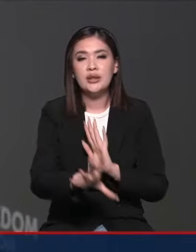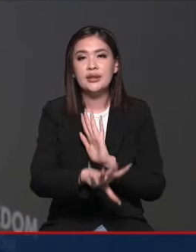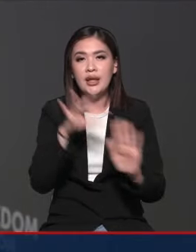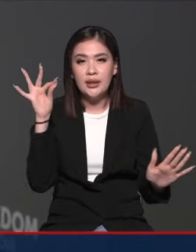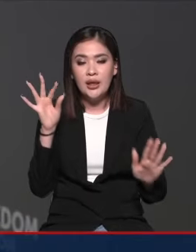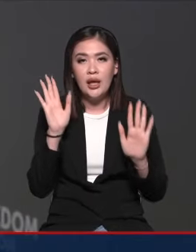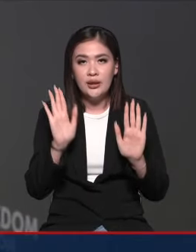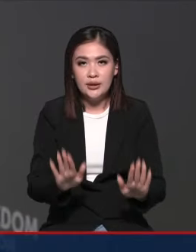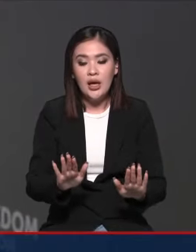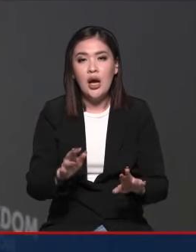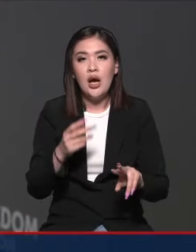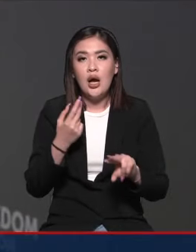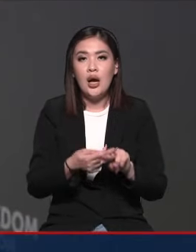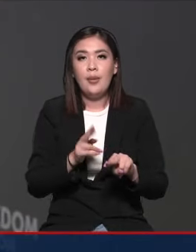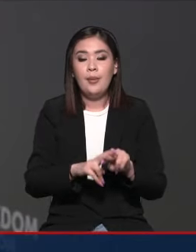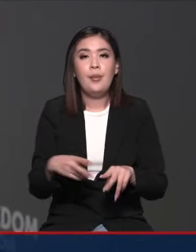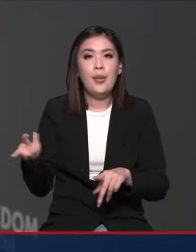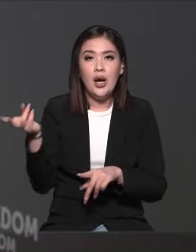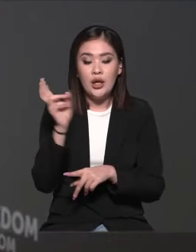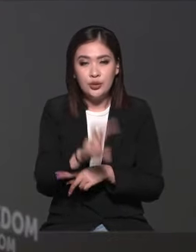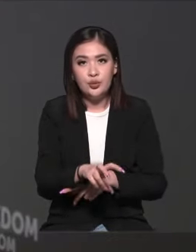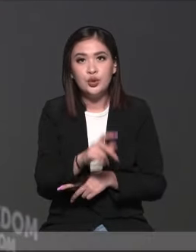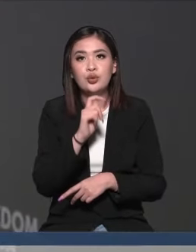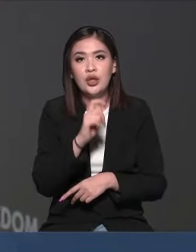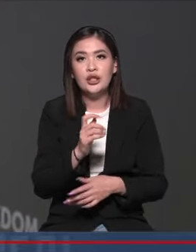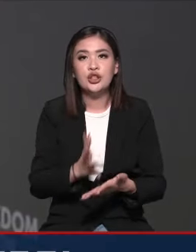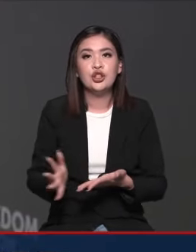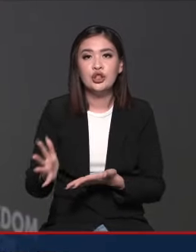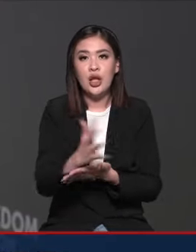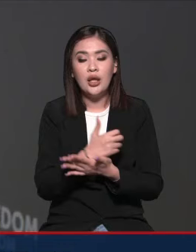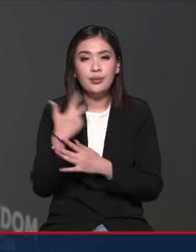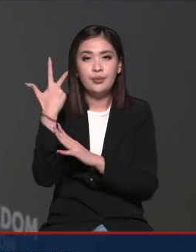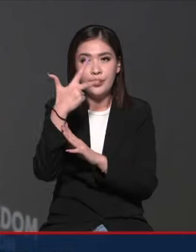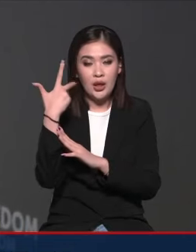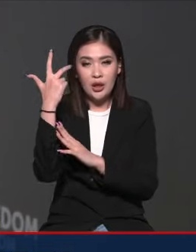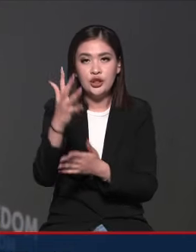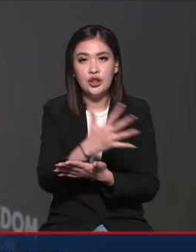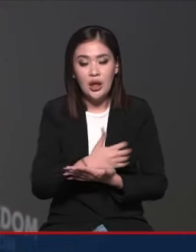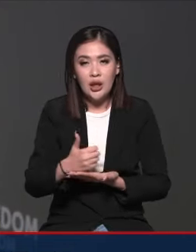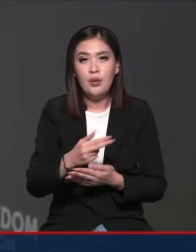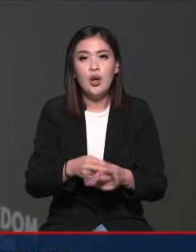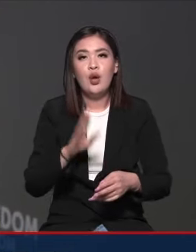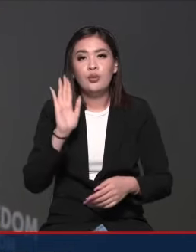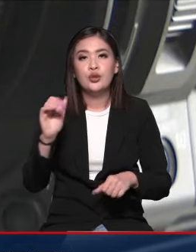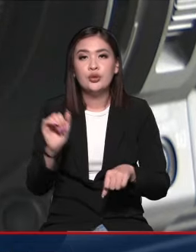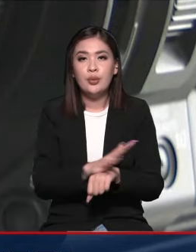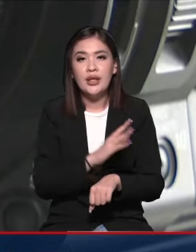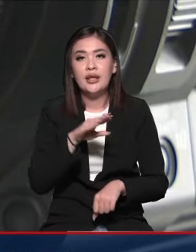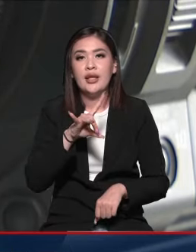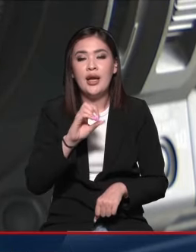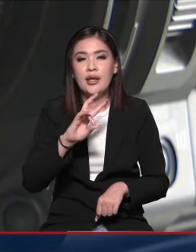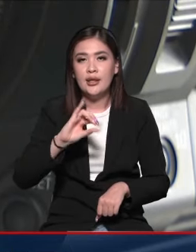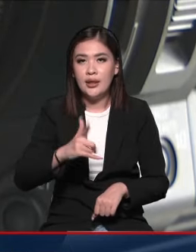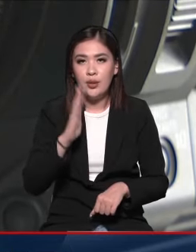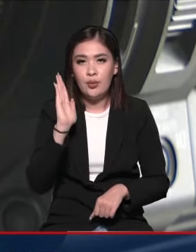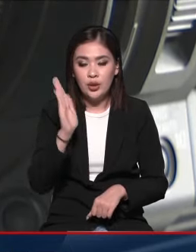Сол тақырыппен ол сол өңірге барып, журналистерді жинап, блогерлерді жинап, сабақ өткізеді, тренинг өткізеді. Тренинг өткізгенде